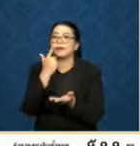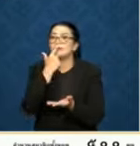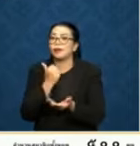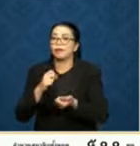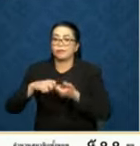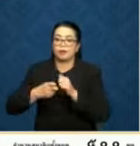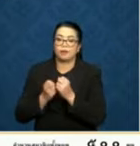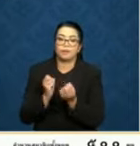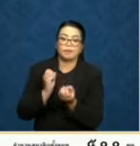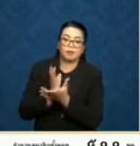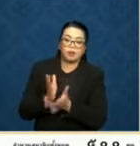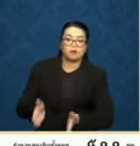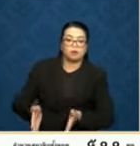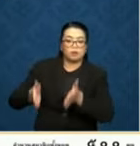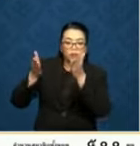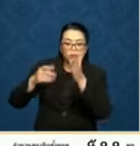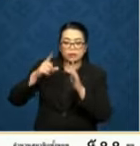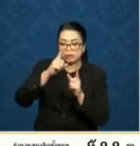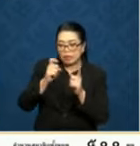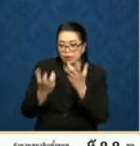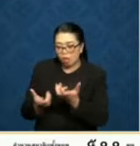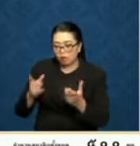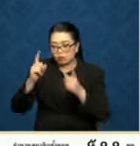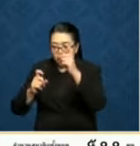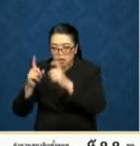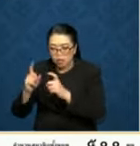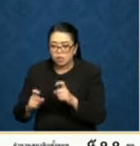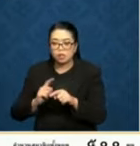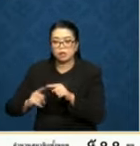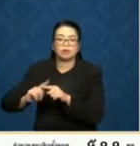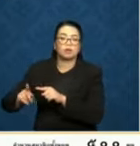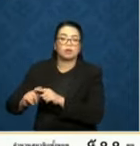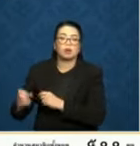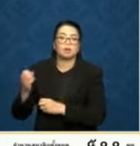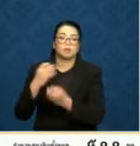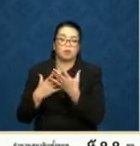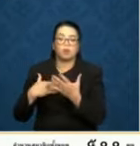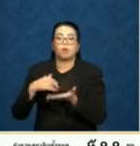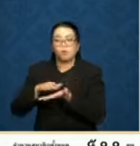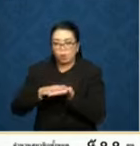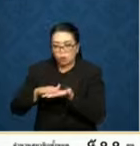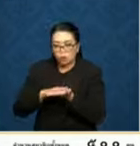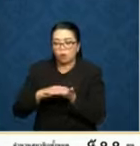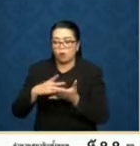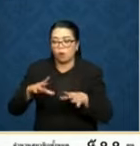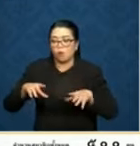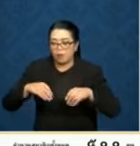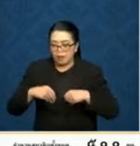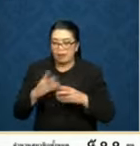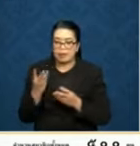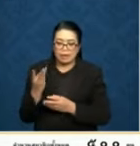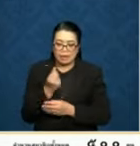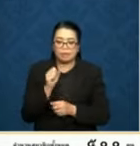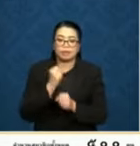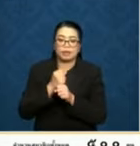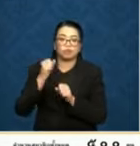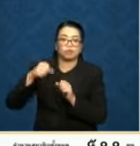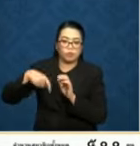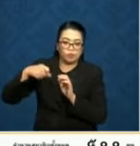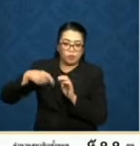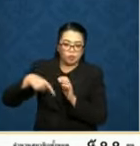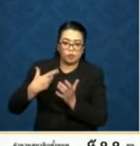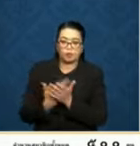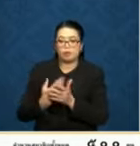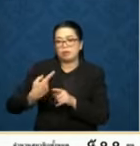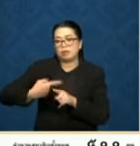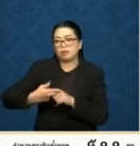จะเขาอะค่า